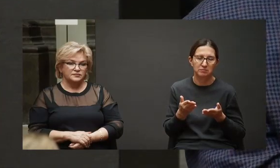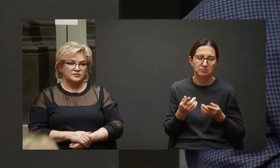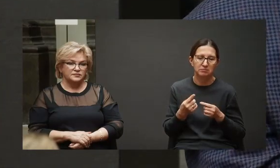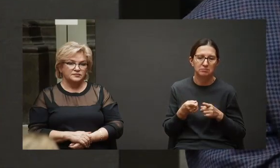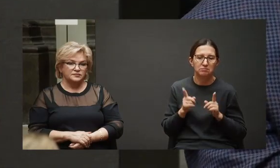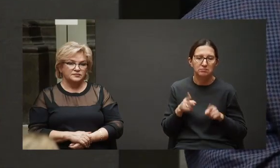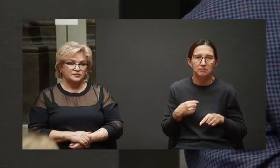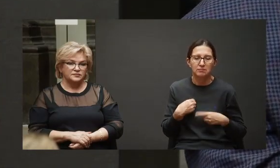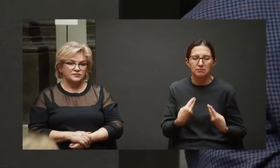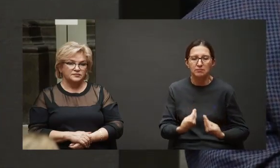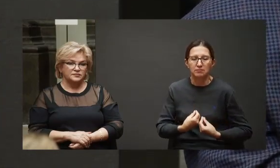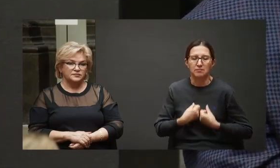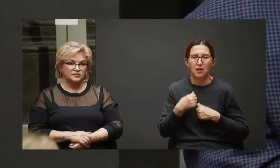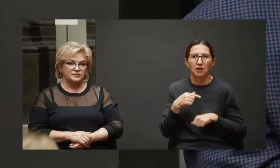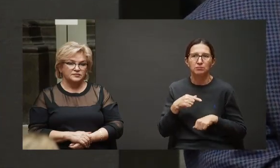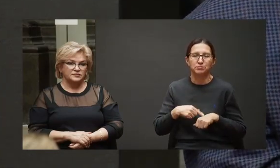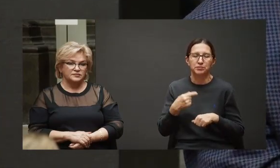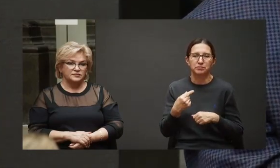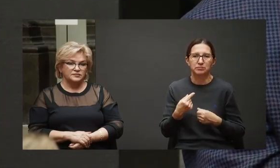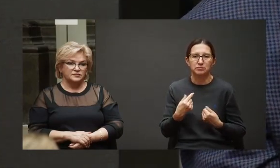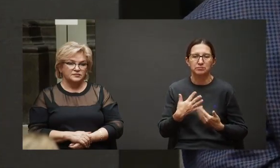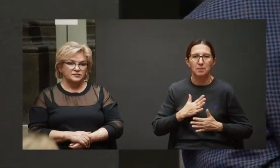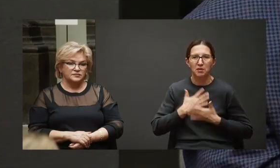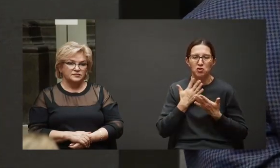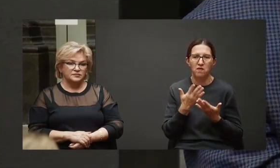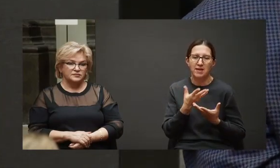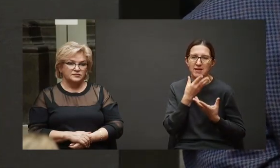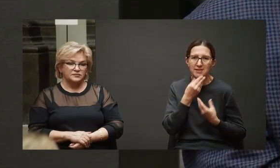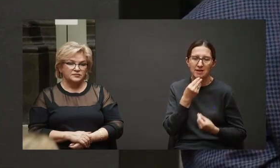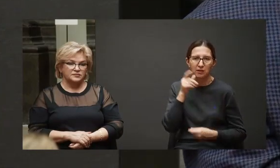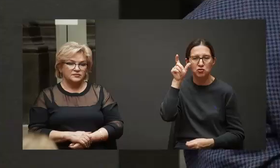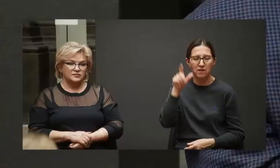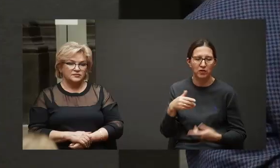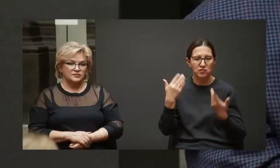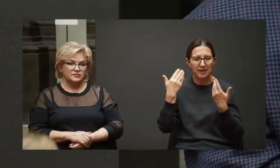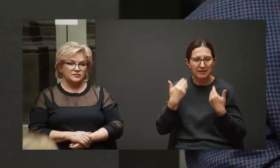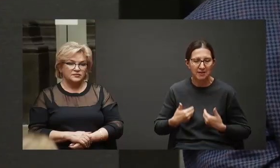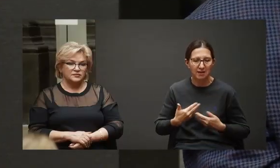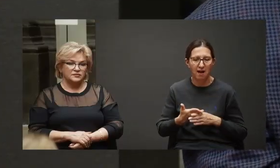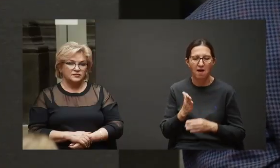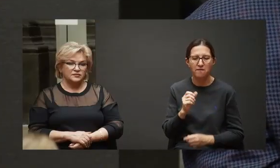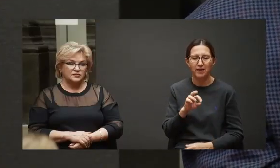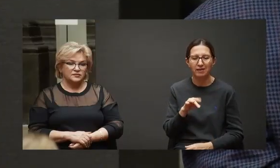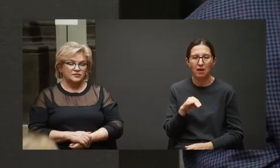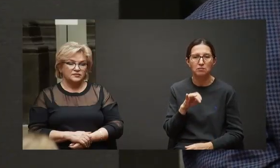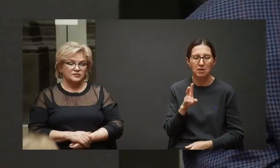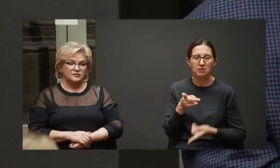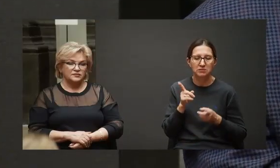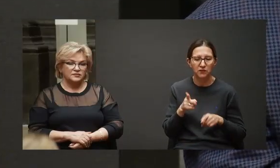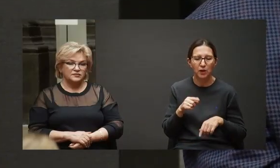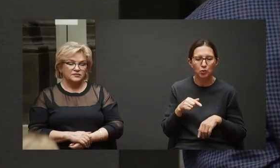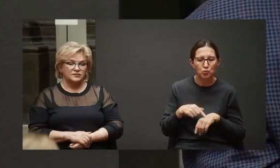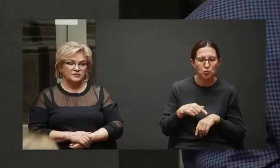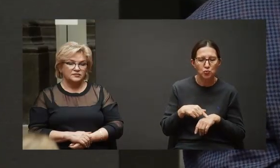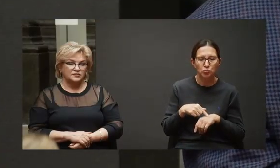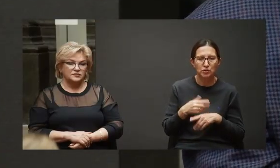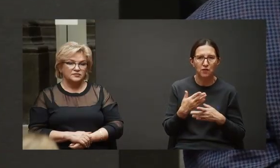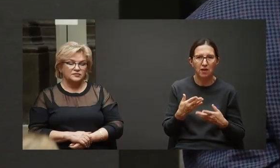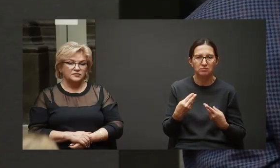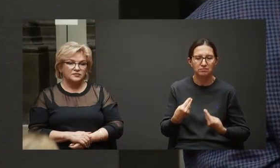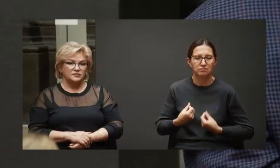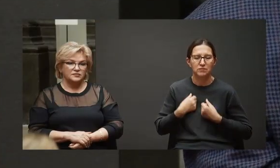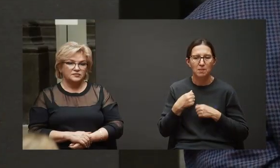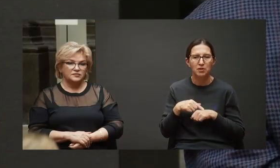переживание красоты человеческой плоти, а Винкельман в высшей степени чувственно оценивал и переживал древнегреческое